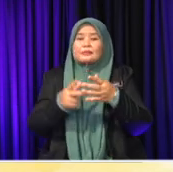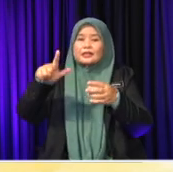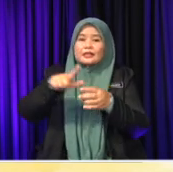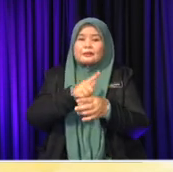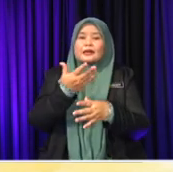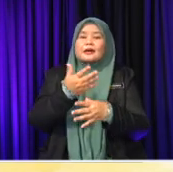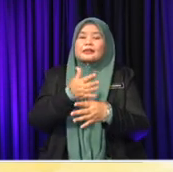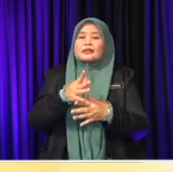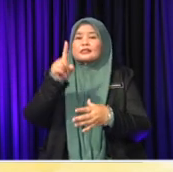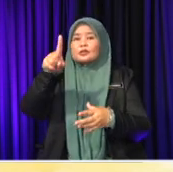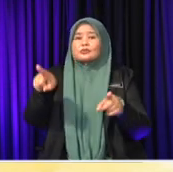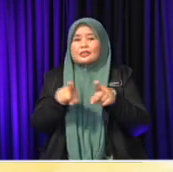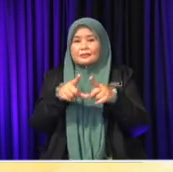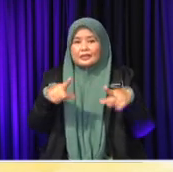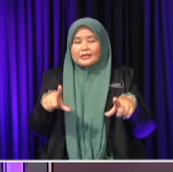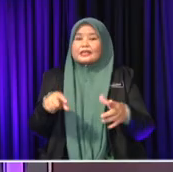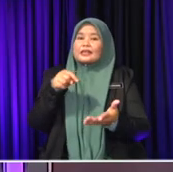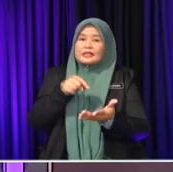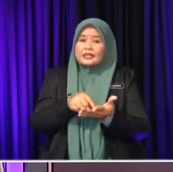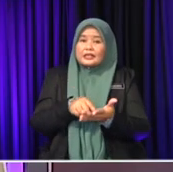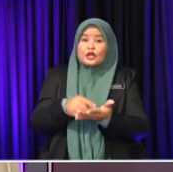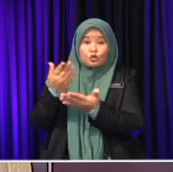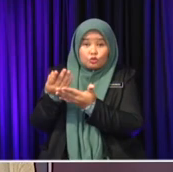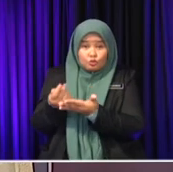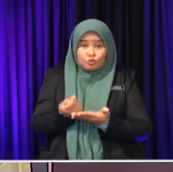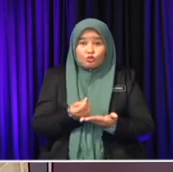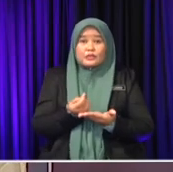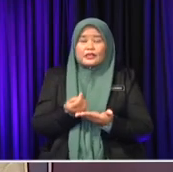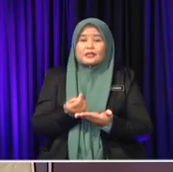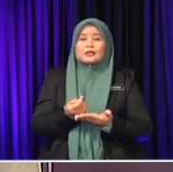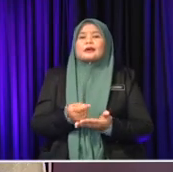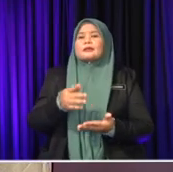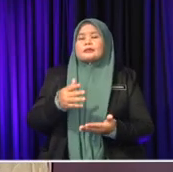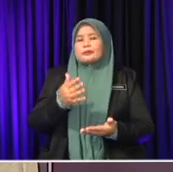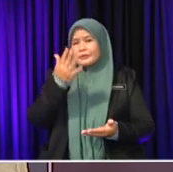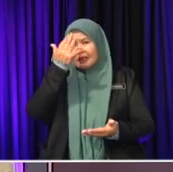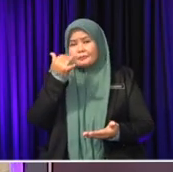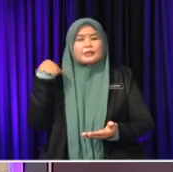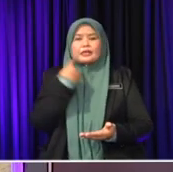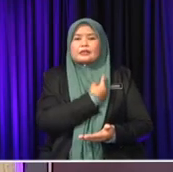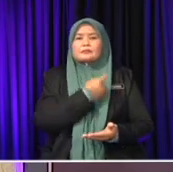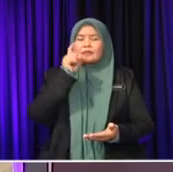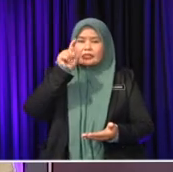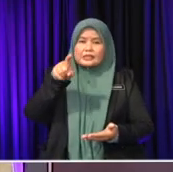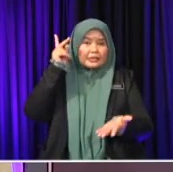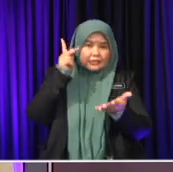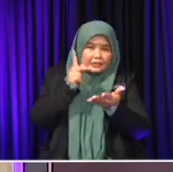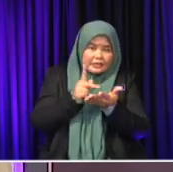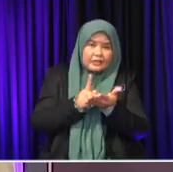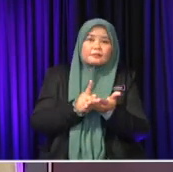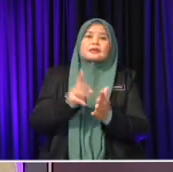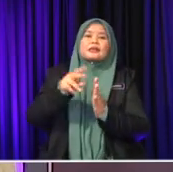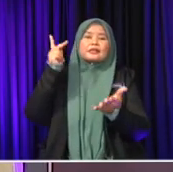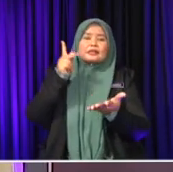antara satu sama lain inilah tuntutan Kenapa kita perlu kenal mengenal